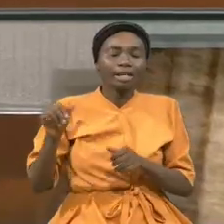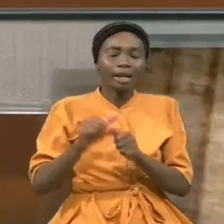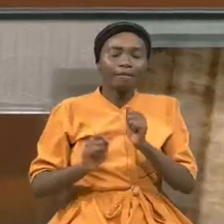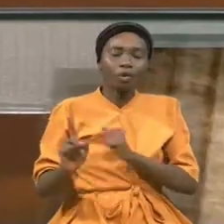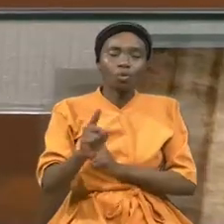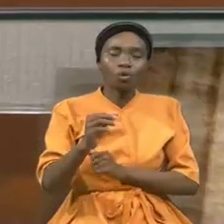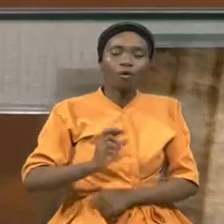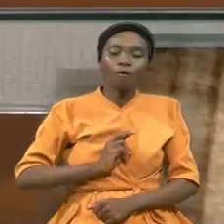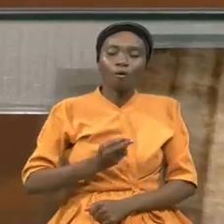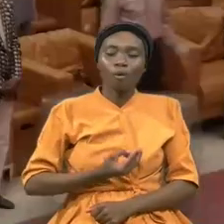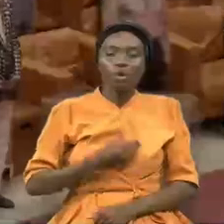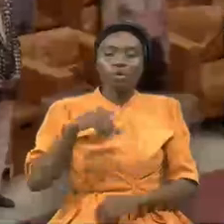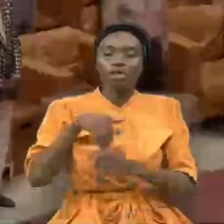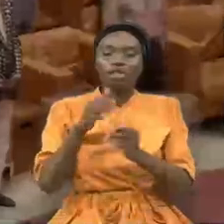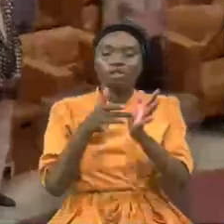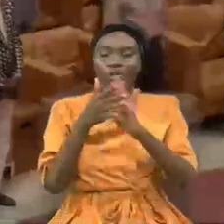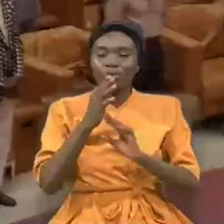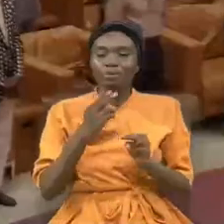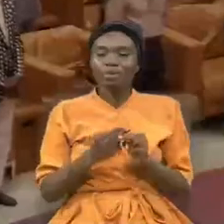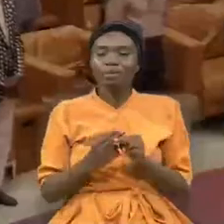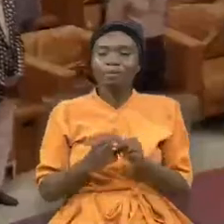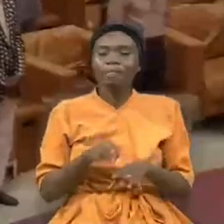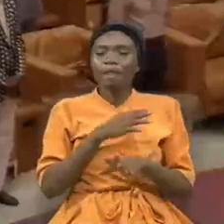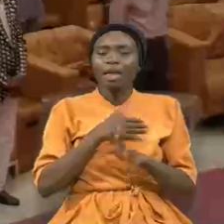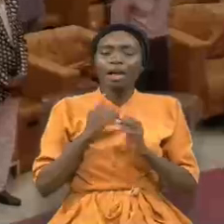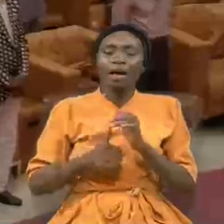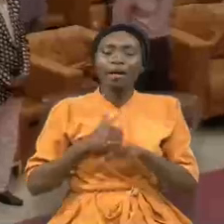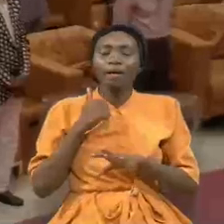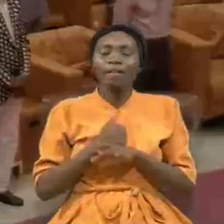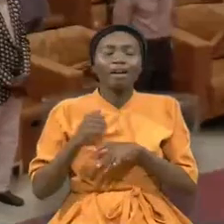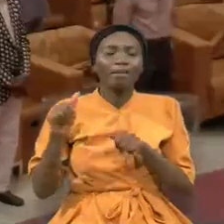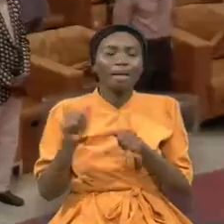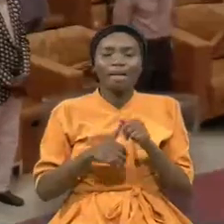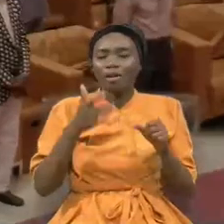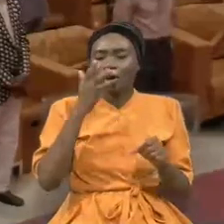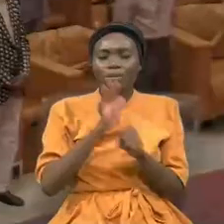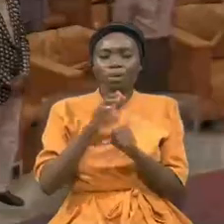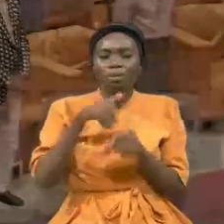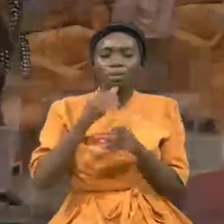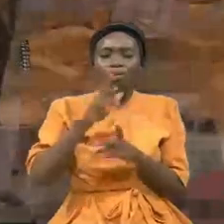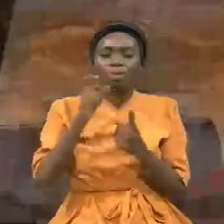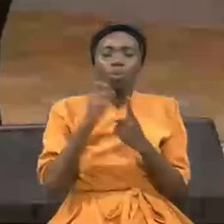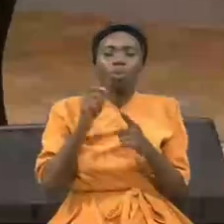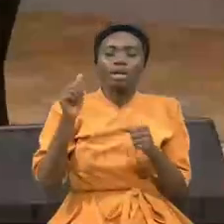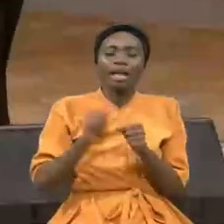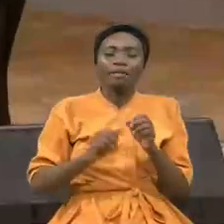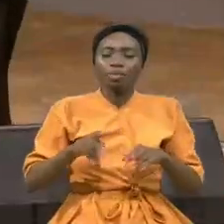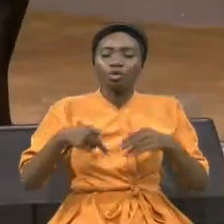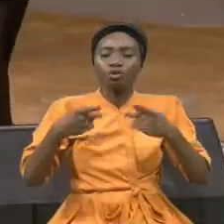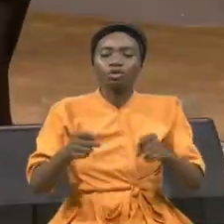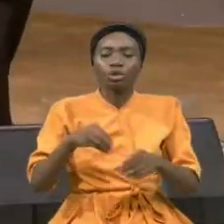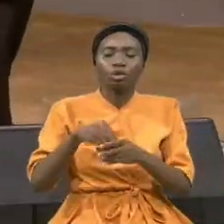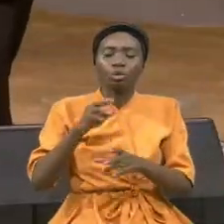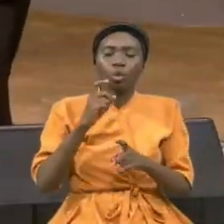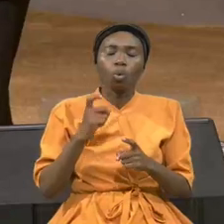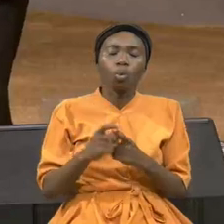la vie de Christ en chacun de nous au nom de Jésus. Et confirme chaque promesse, chaque provision dans ta parole,